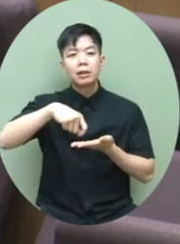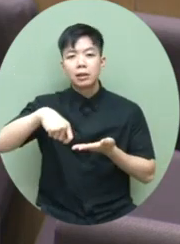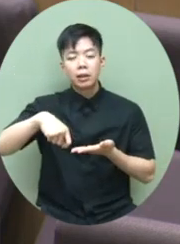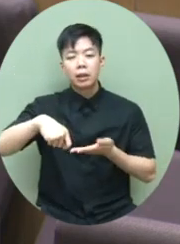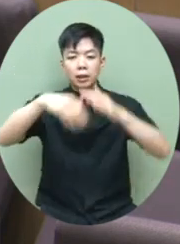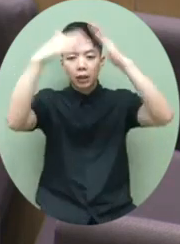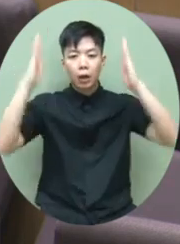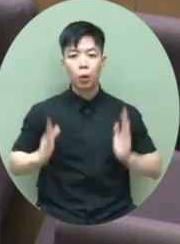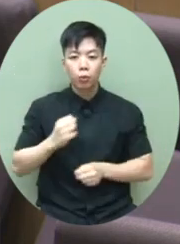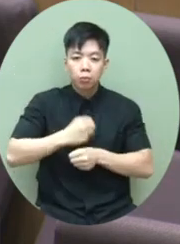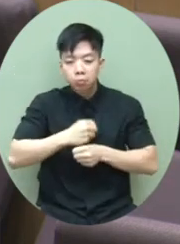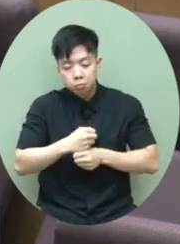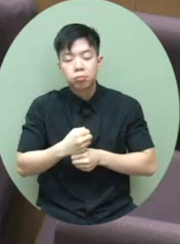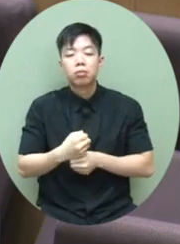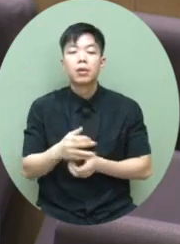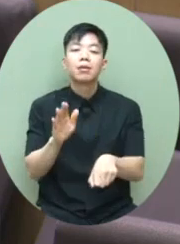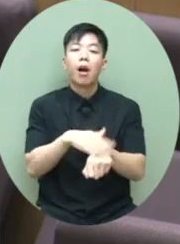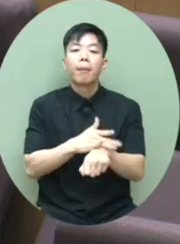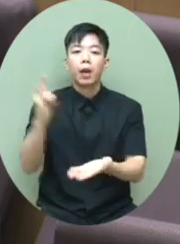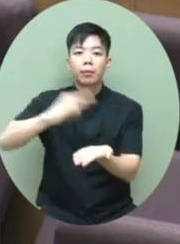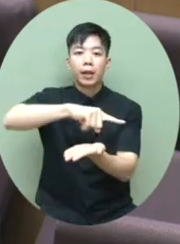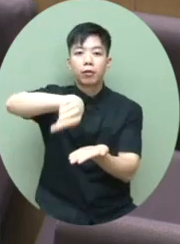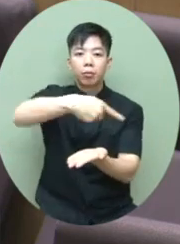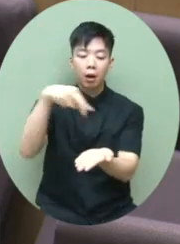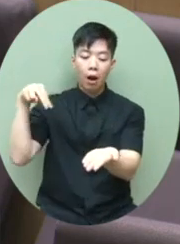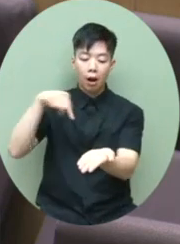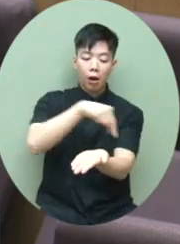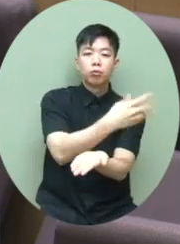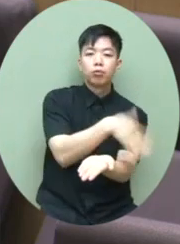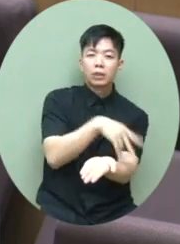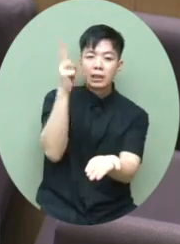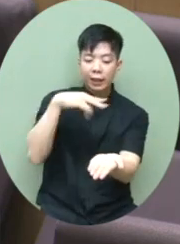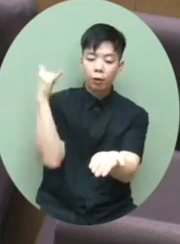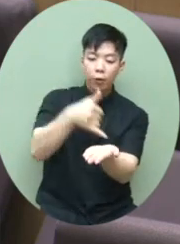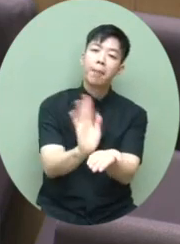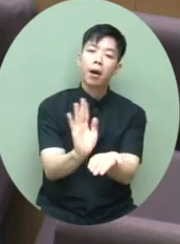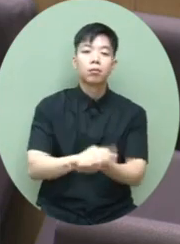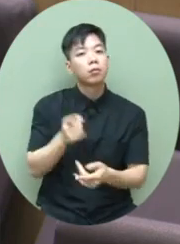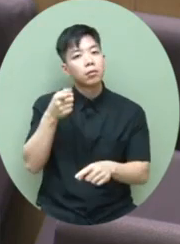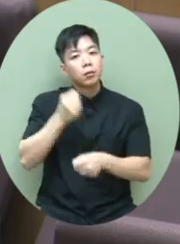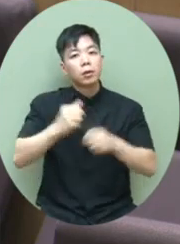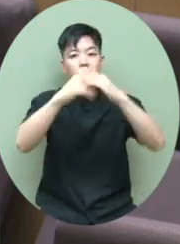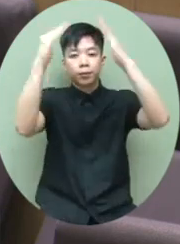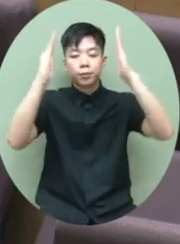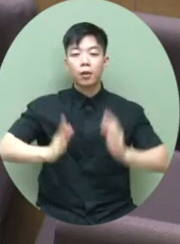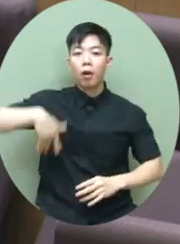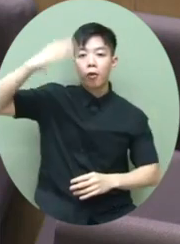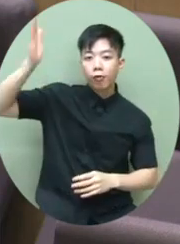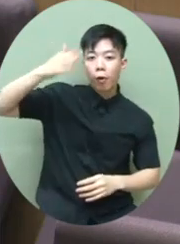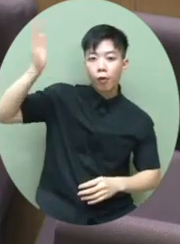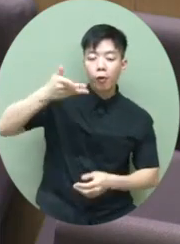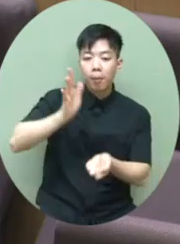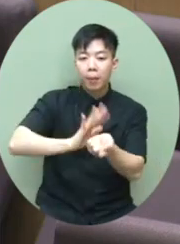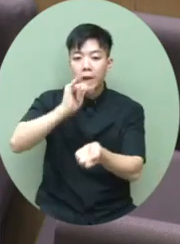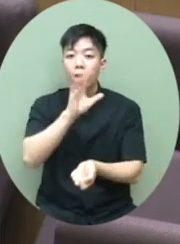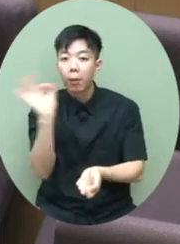喺停機坪度行下。咁想問一問個 office 嘅嗰個通風系統係點樣，同埋即係會唔會？即係個確診嗰個群